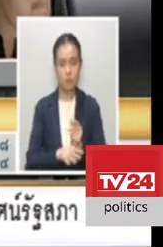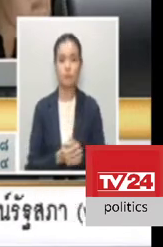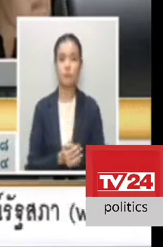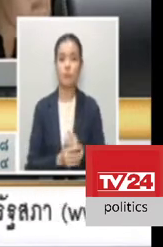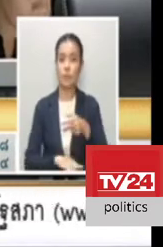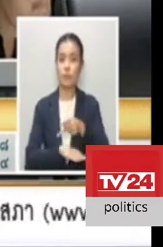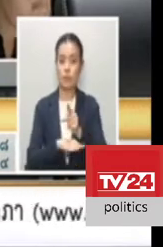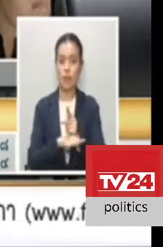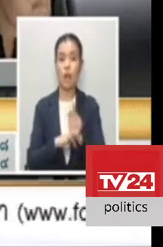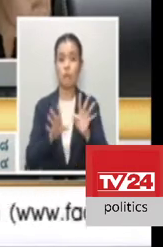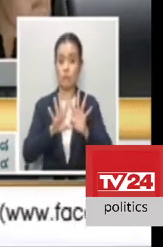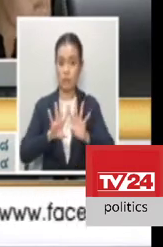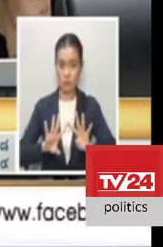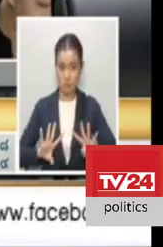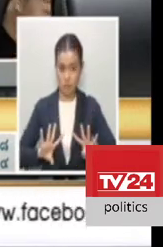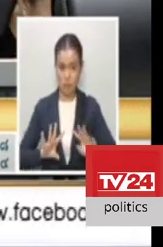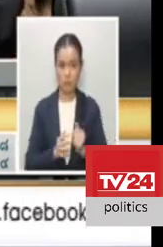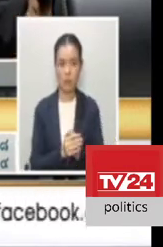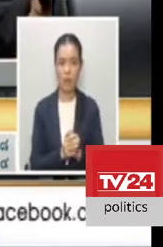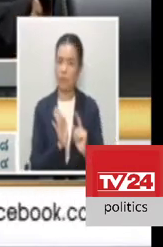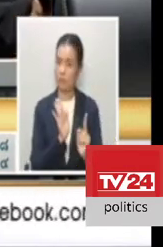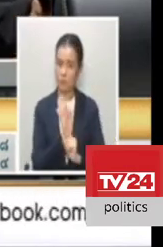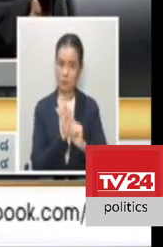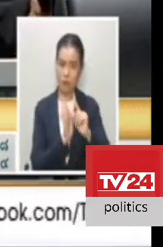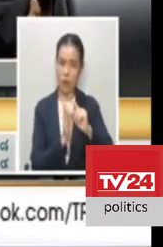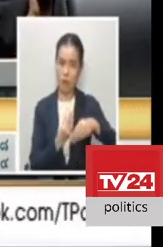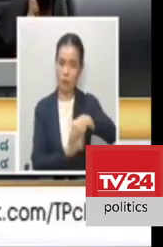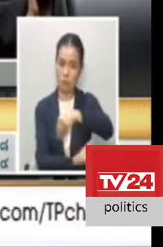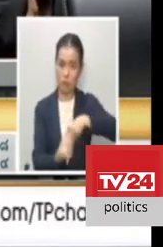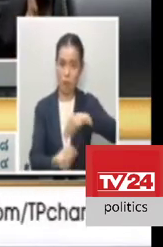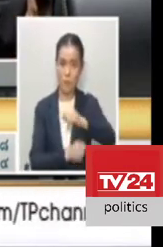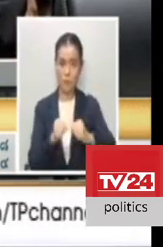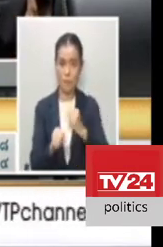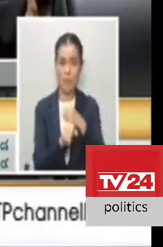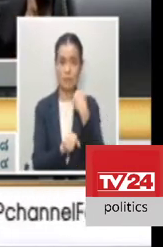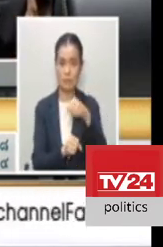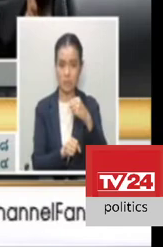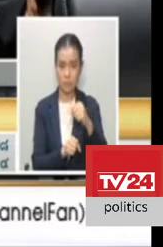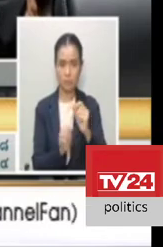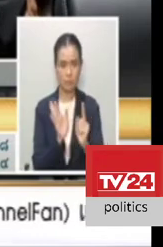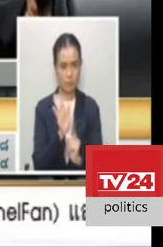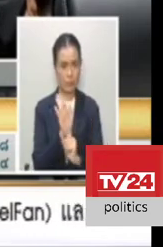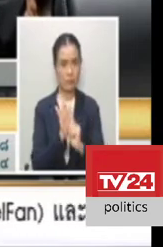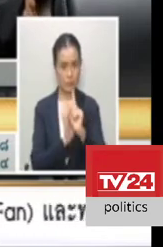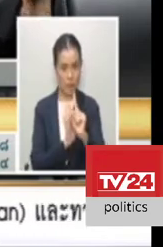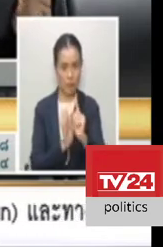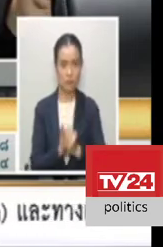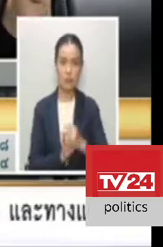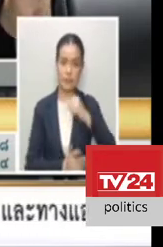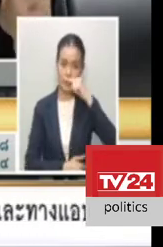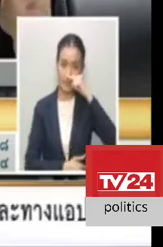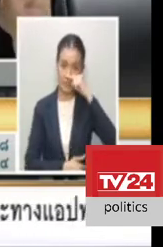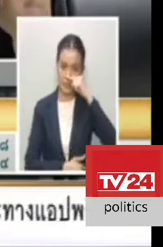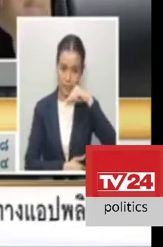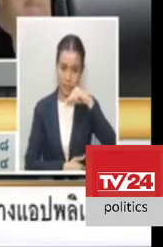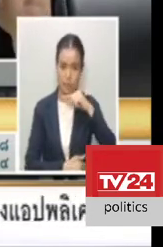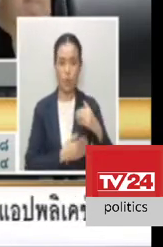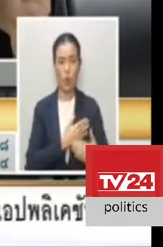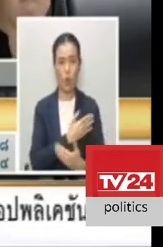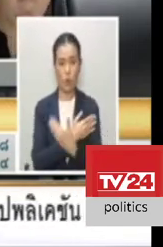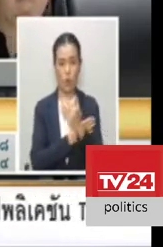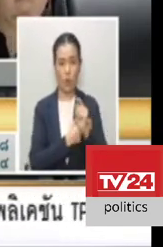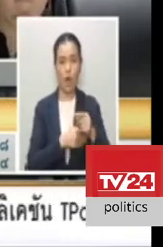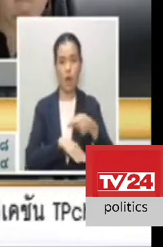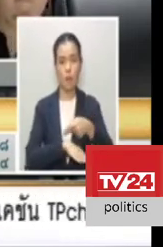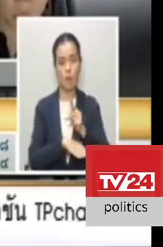เป็นประธานอาเซียนเกิดขึ้นแค่1ครั้งในรอบ10ปีเท่านั้นค่ะและการที่ไทยใช้โอกาสในการ